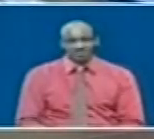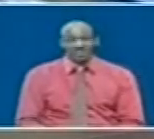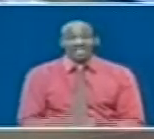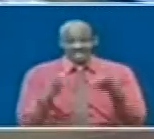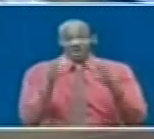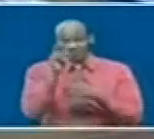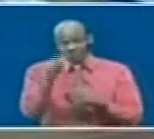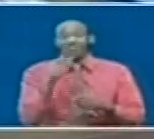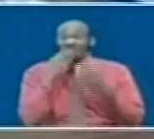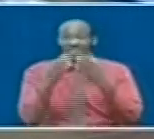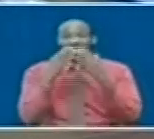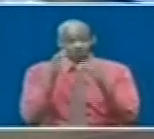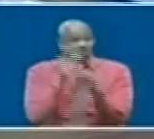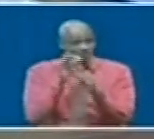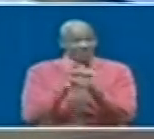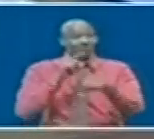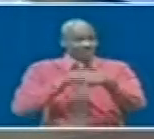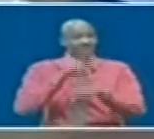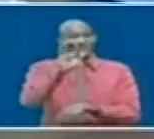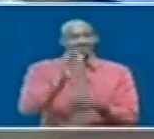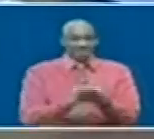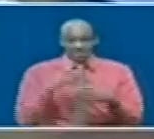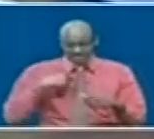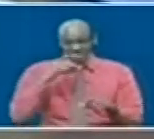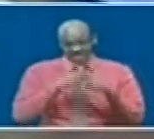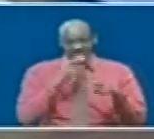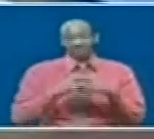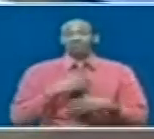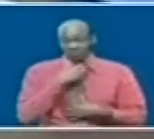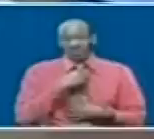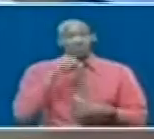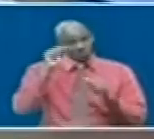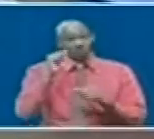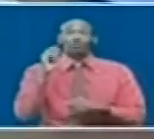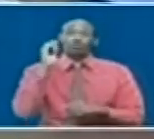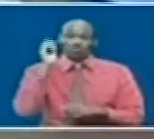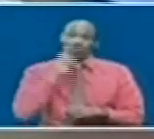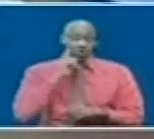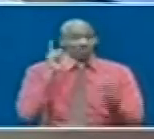Na mtazamaji, basi nakushukuru sana kwa muda wako. Mimi ni Ahmed Darwesh. Kesho panapo majaliwa, basi tutakutana